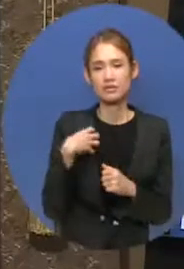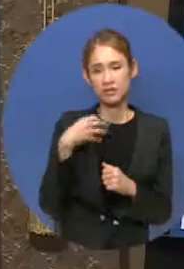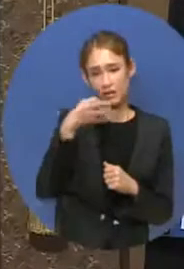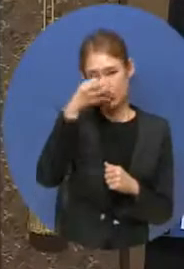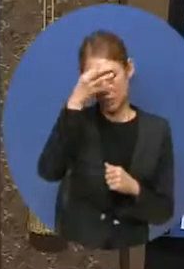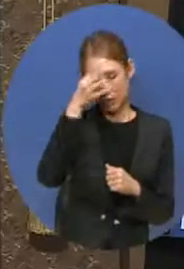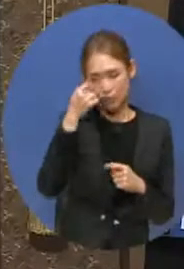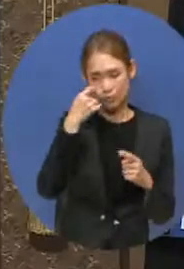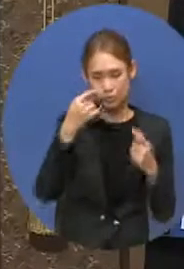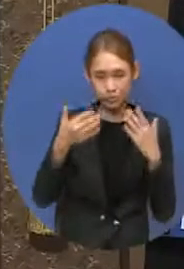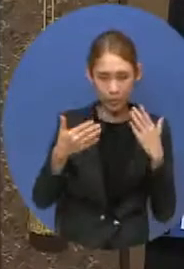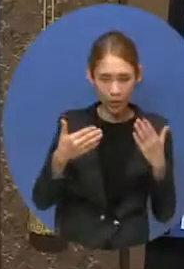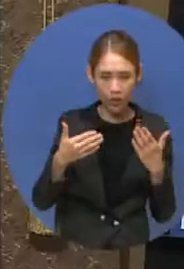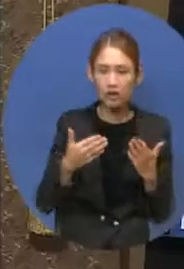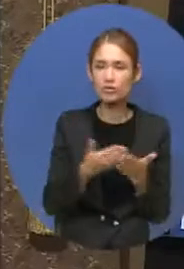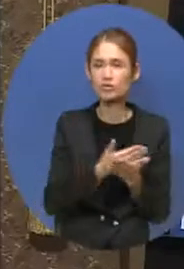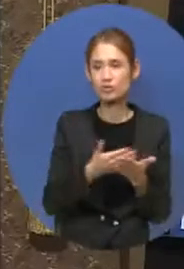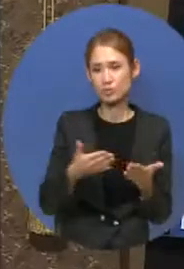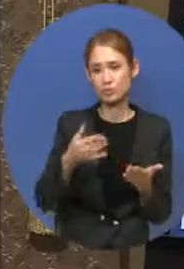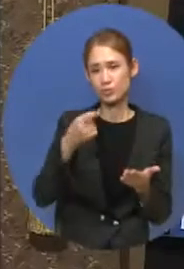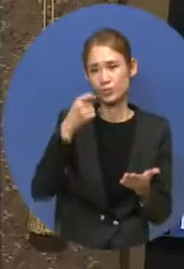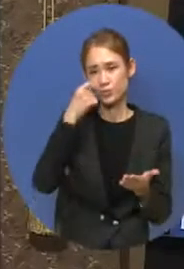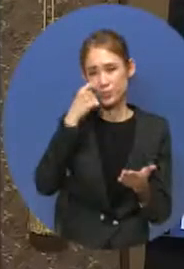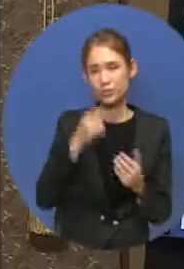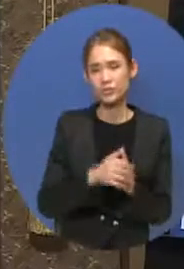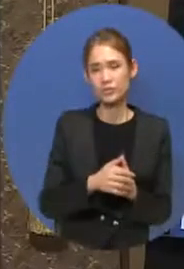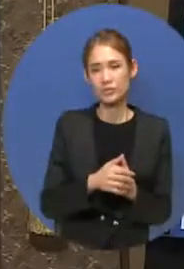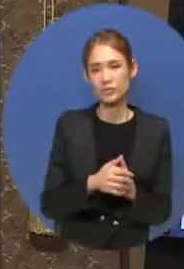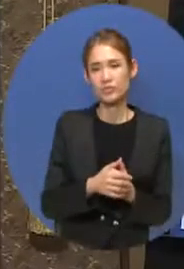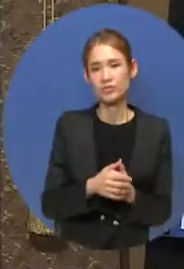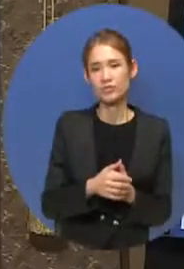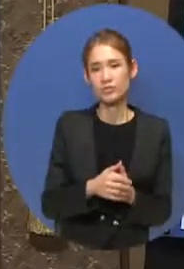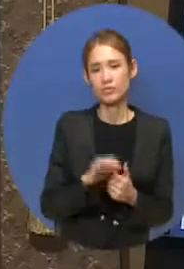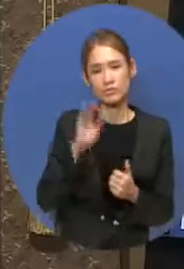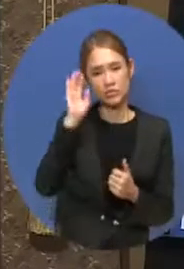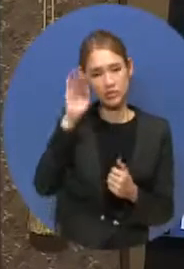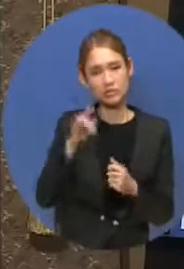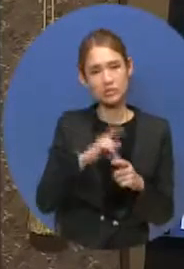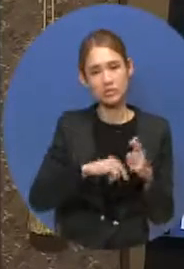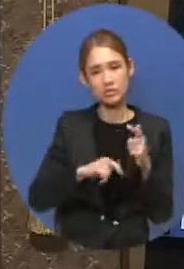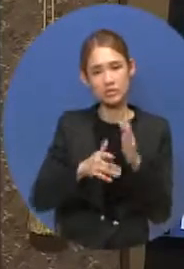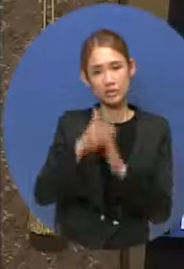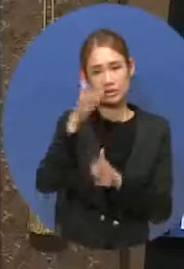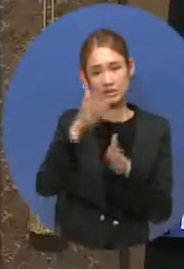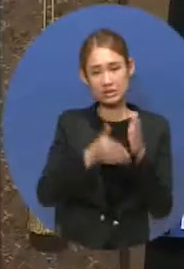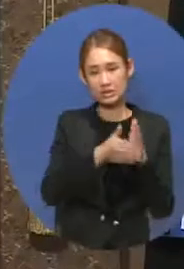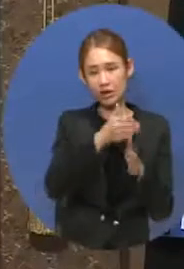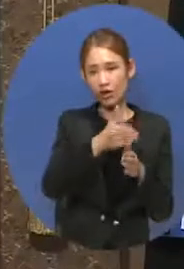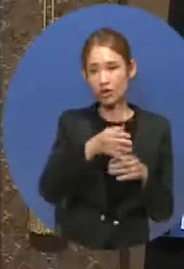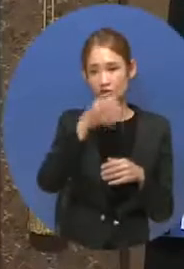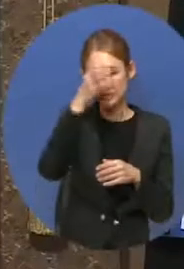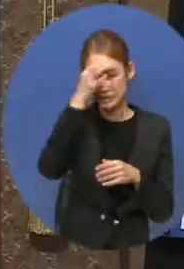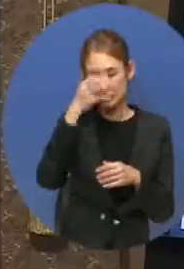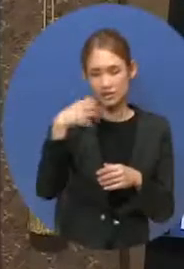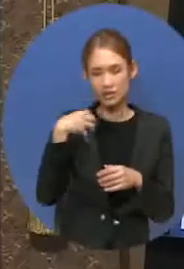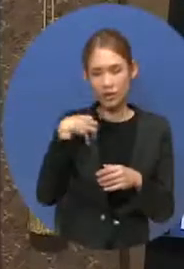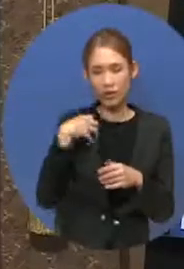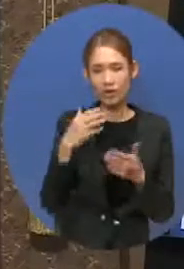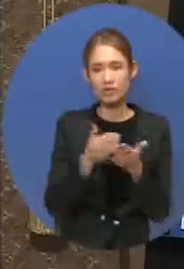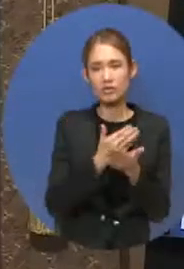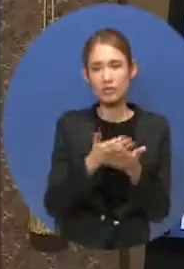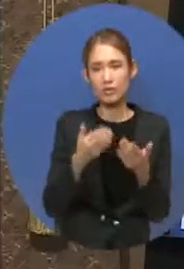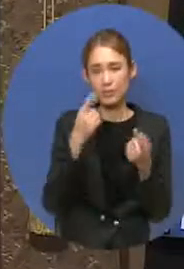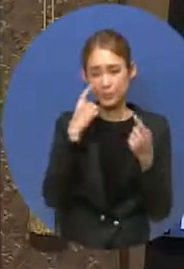명확하게 구분되어 있지가 지금 못한 게 사실입니다. 그래서 앞으로 좀 이 시설들 간의 기능과 역할이 명확히